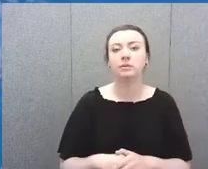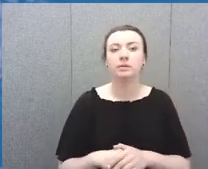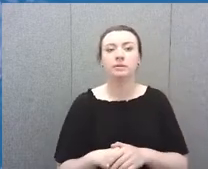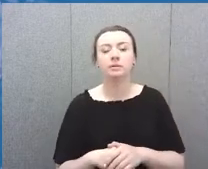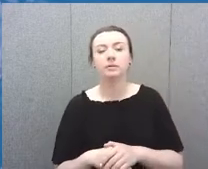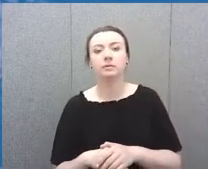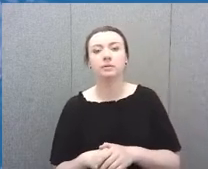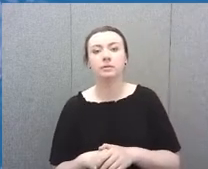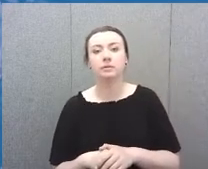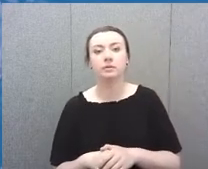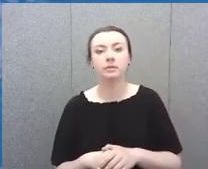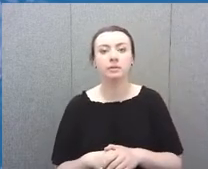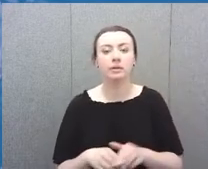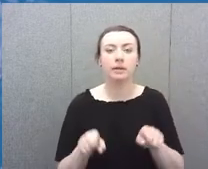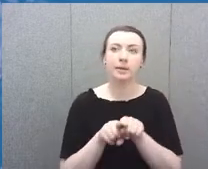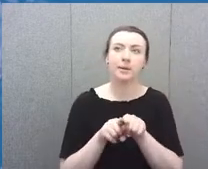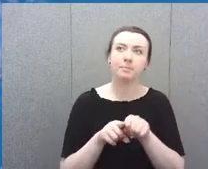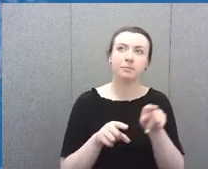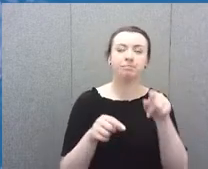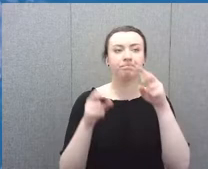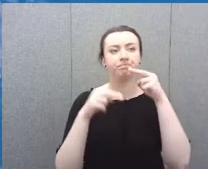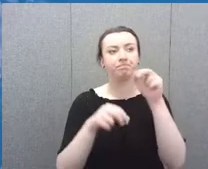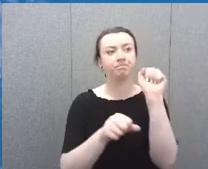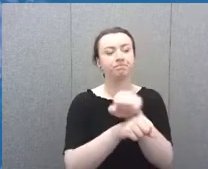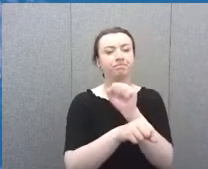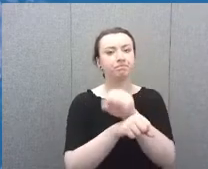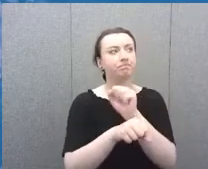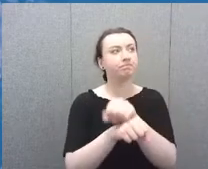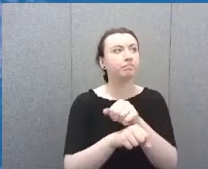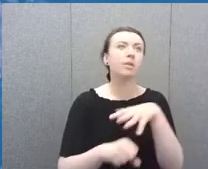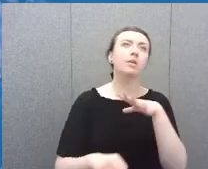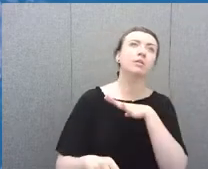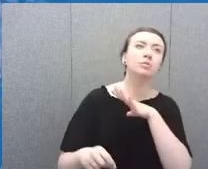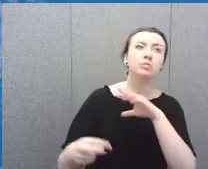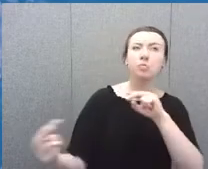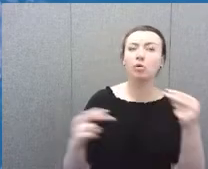боялись изменений в обществе. Лукашенко постарался